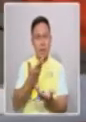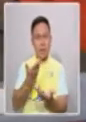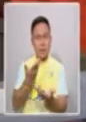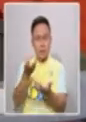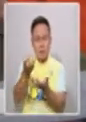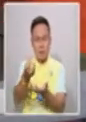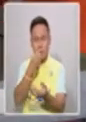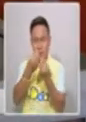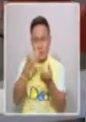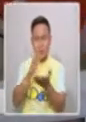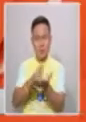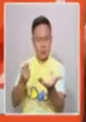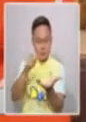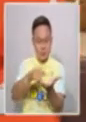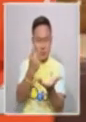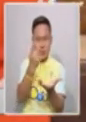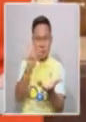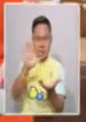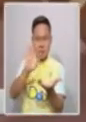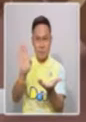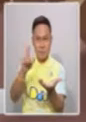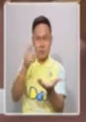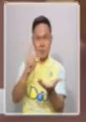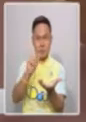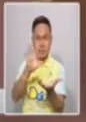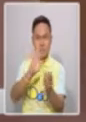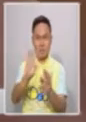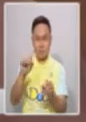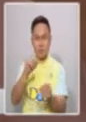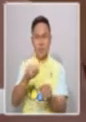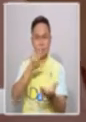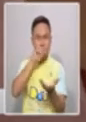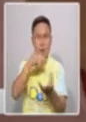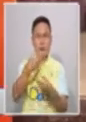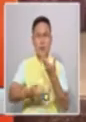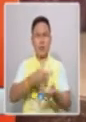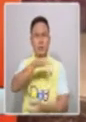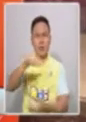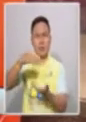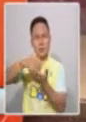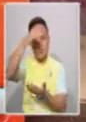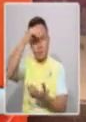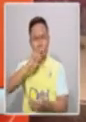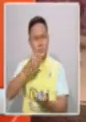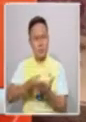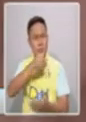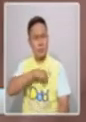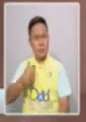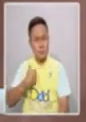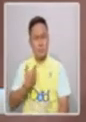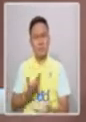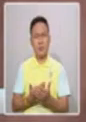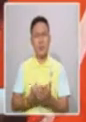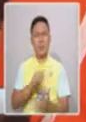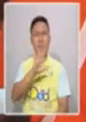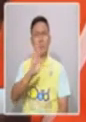ค่ะ จานเบลอเลยนะ จานใหญ่มากเลยค่ะจิ้มได้เลย ขาย25บาท จิ้ม5บาทขายเด็ก25บาทค่ะ มีกำไรไหมคะ มีค่ะจานละ5